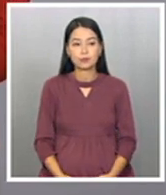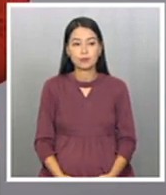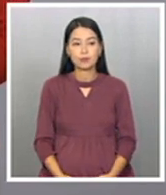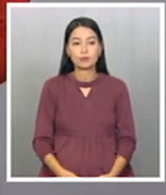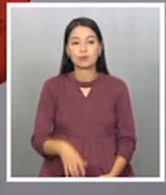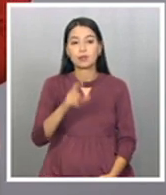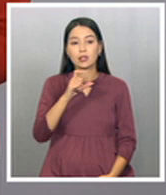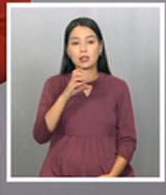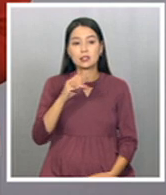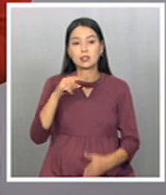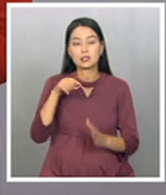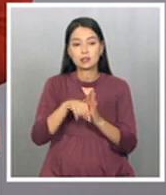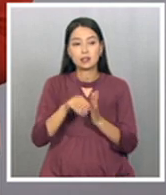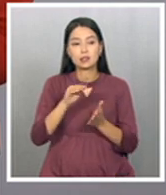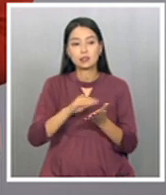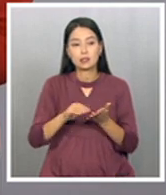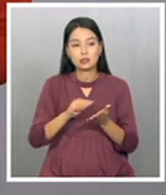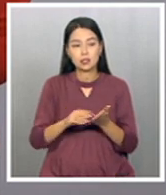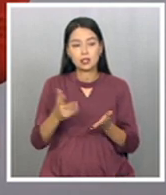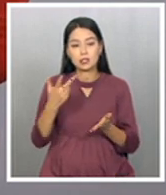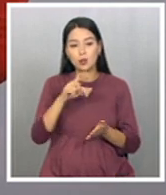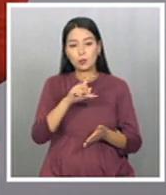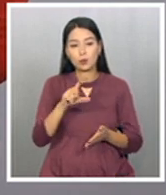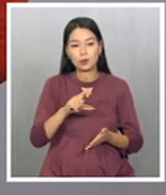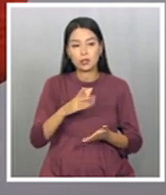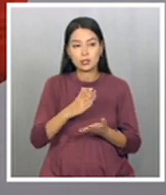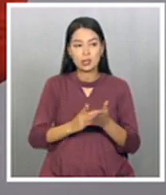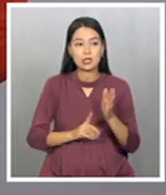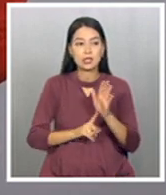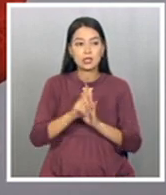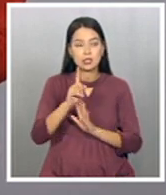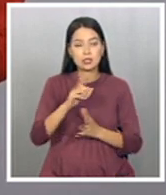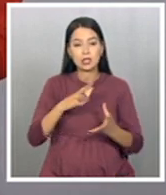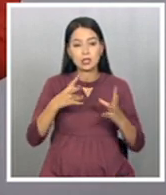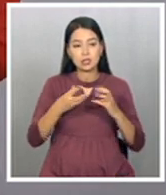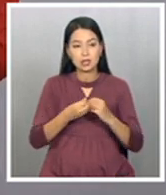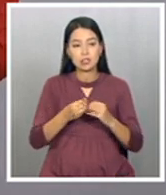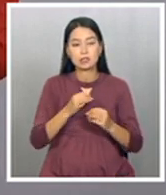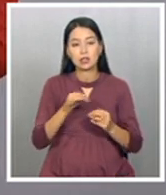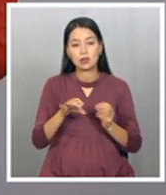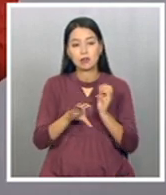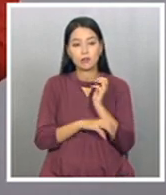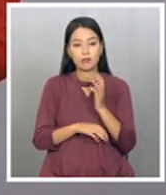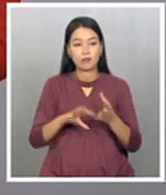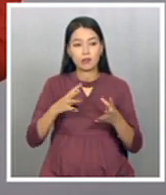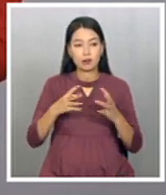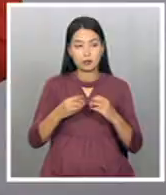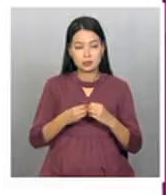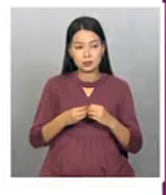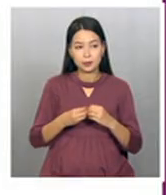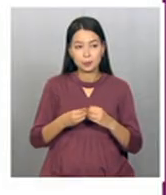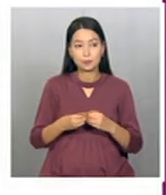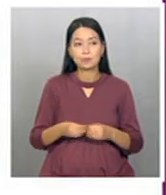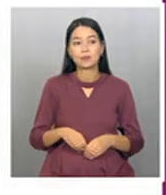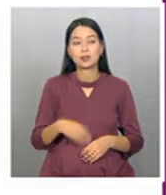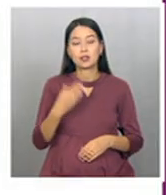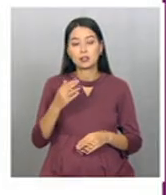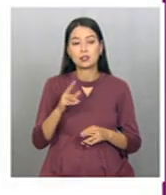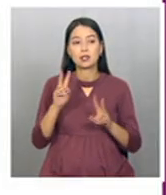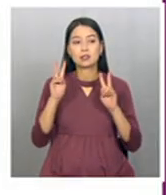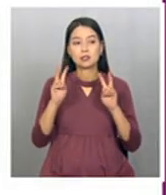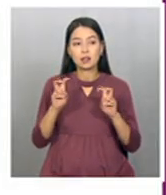Эссе құрылымы үш бөлімнен тұрады. Кіріспе, негізгі бөлім, қорытынды. Кіріспе, тақырыпты түсінгені туралы